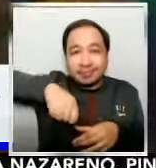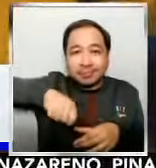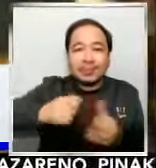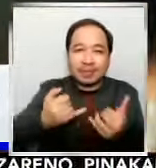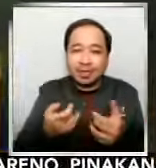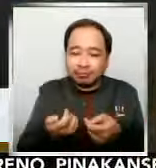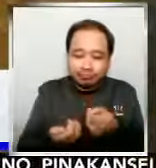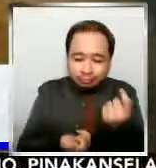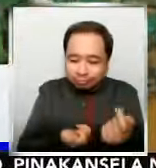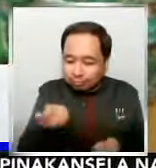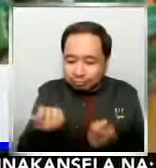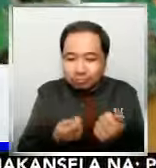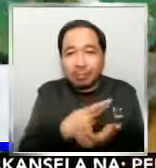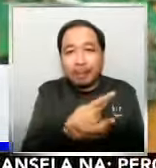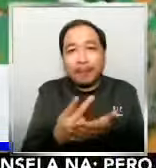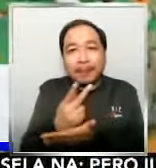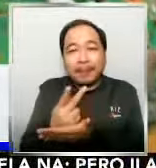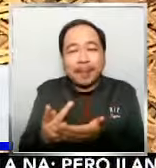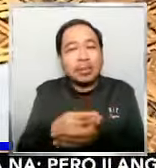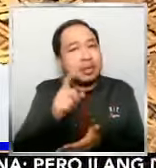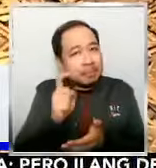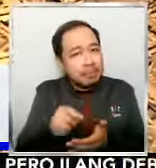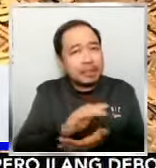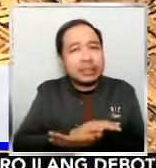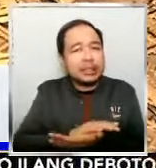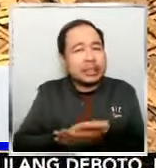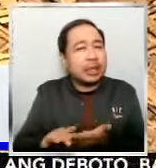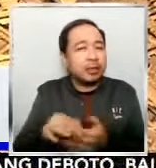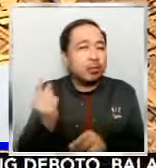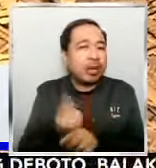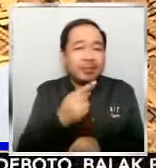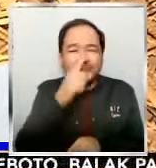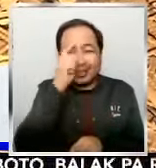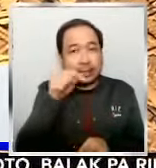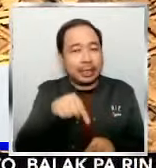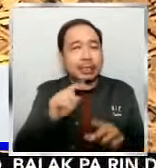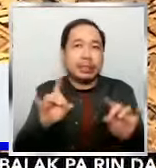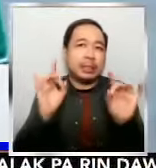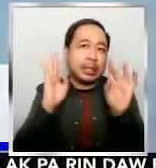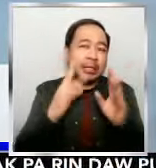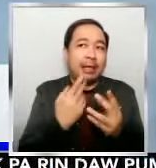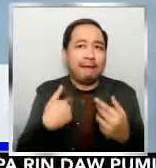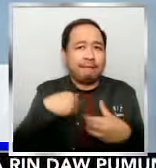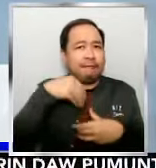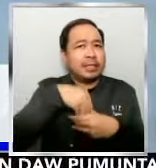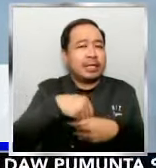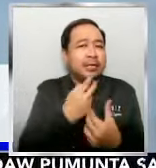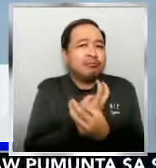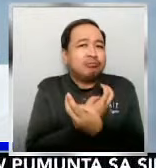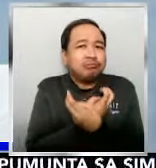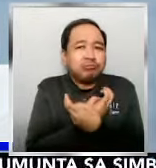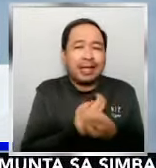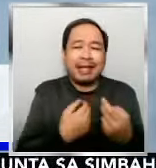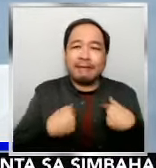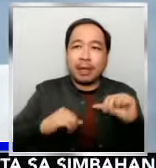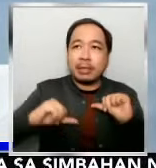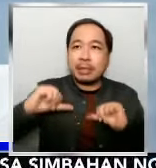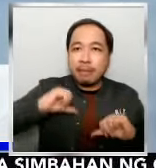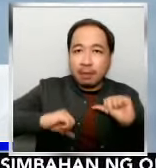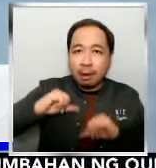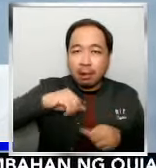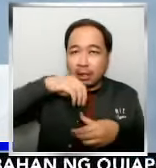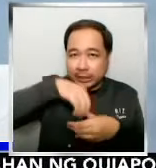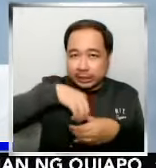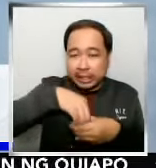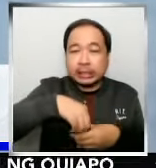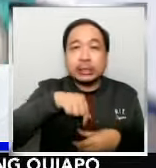lang na maayos itong ma-dispose dahil tinuturing ang mga itong hazardous waste. Toxic siya kasi may mga chemical siyang halo or may mga hazardous na material